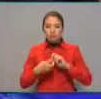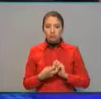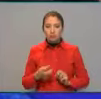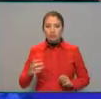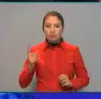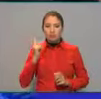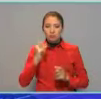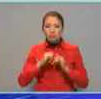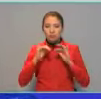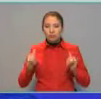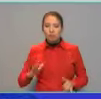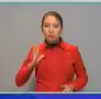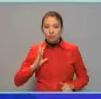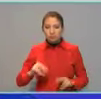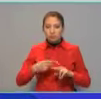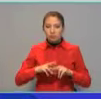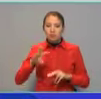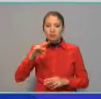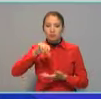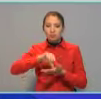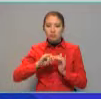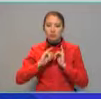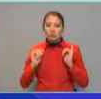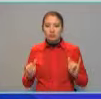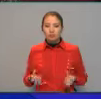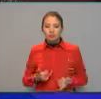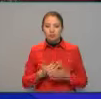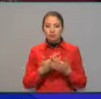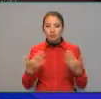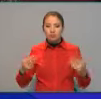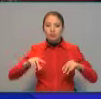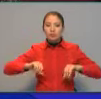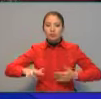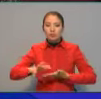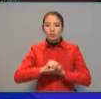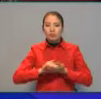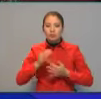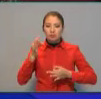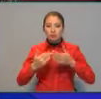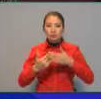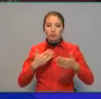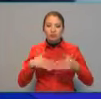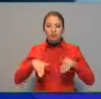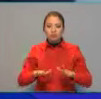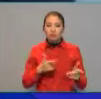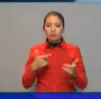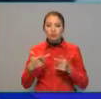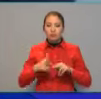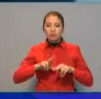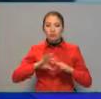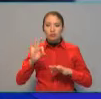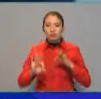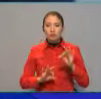судьялар. Сол ата дәстүрі негізінде медиаторлардың санын арттырып, біршама құқық бұзушылық сотқа дейін өз шешімін тауып жатыр. Бұл жоба